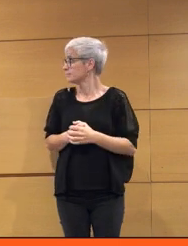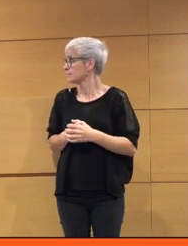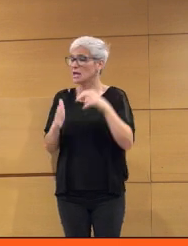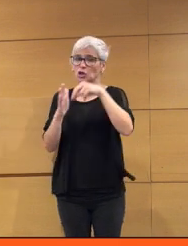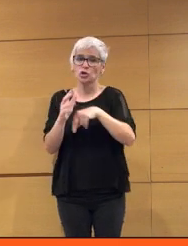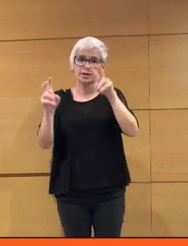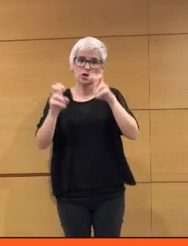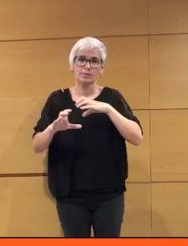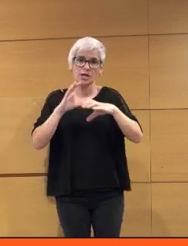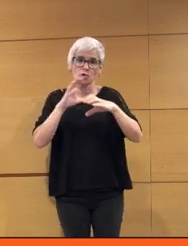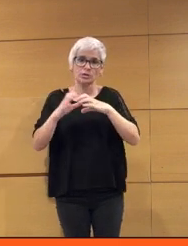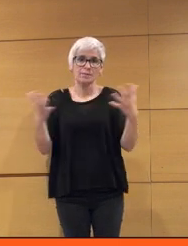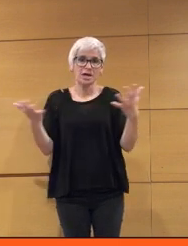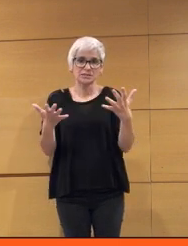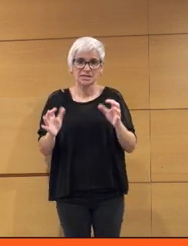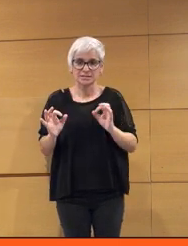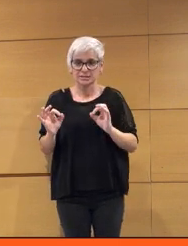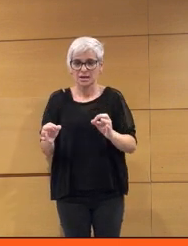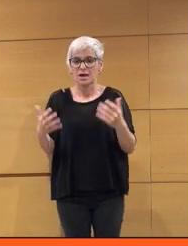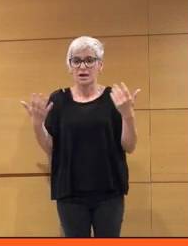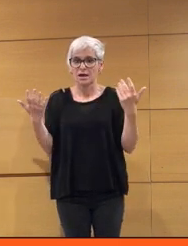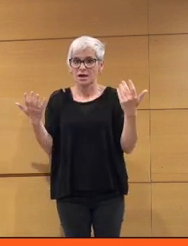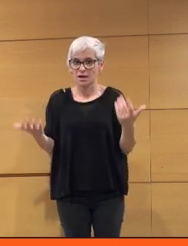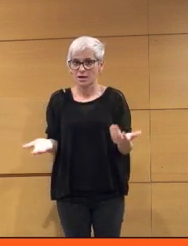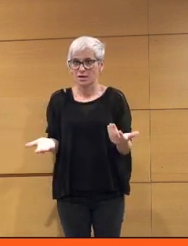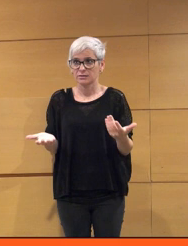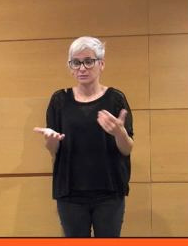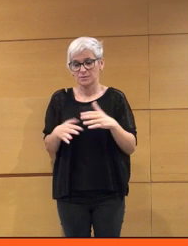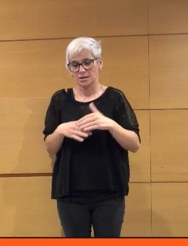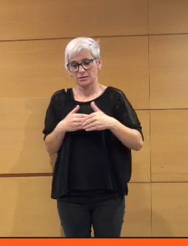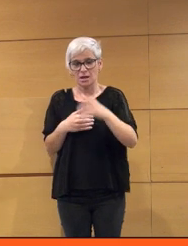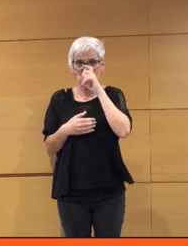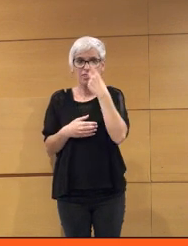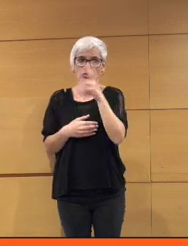sobre comunicació d'emergències, que ha d'estar el 2027.